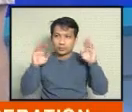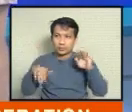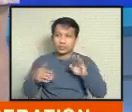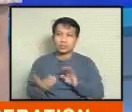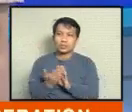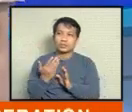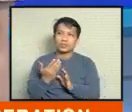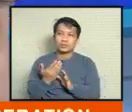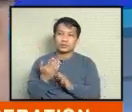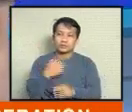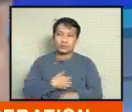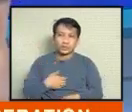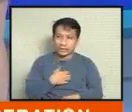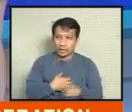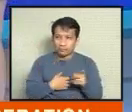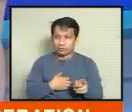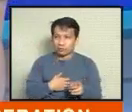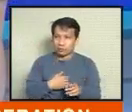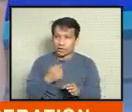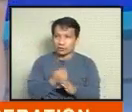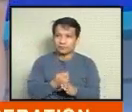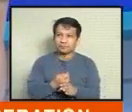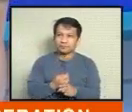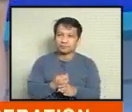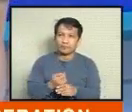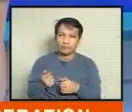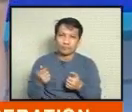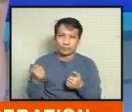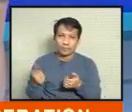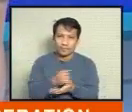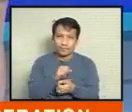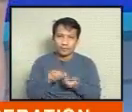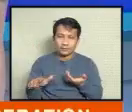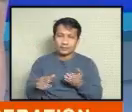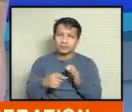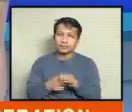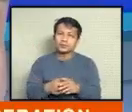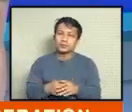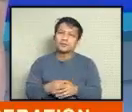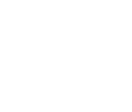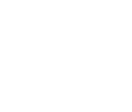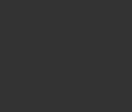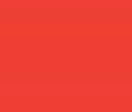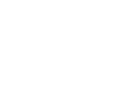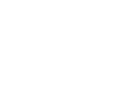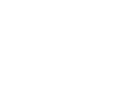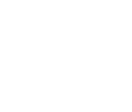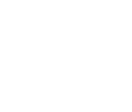naharap na sa kasong reckless imprudence resulting to homicide at damage to property.